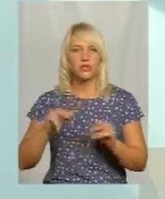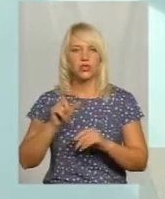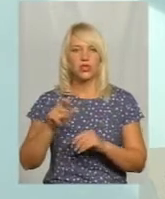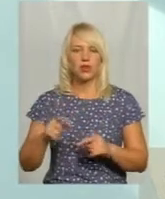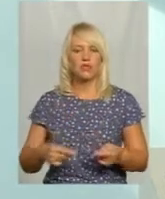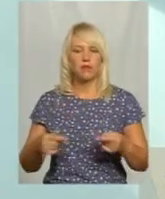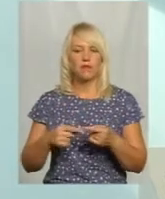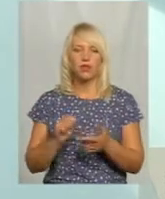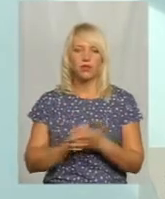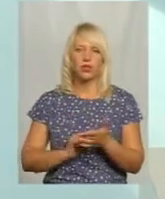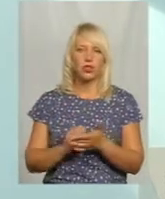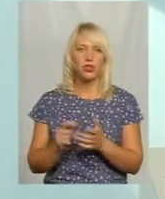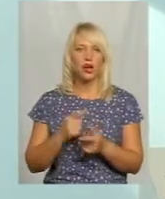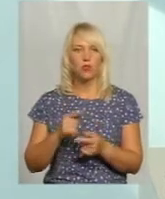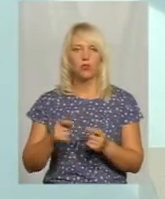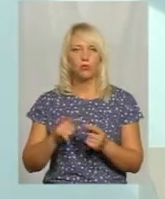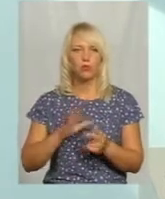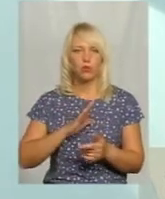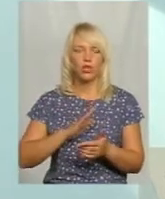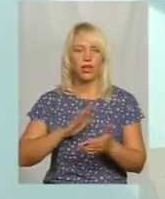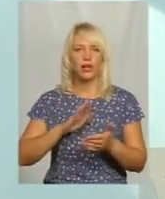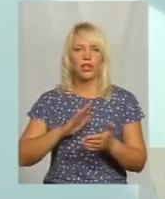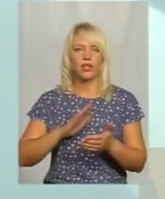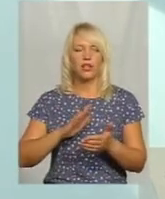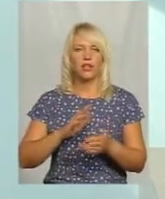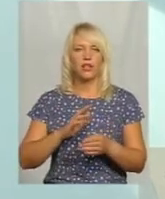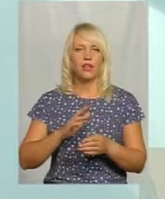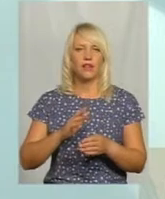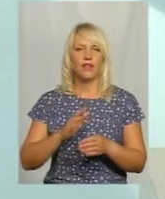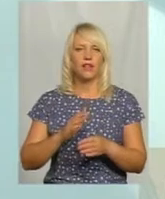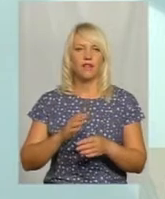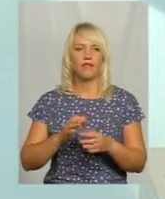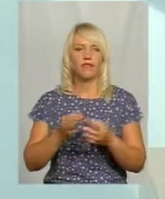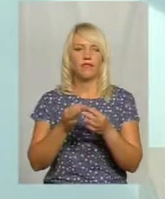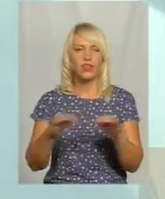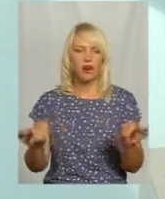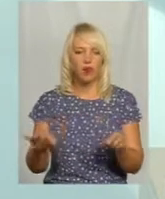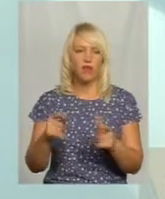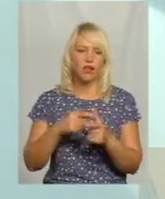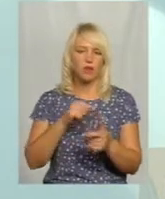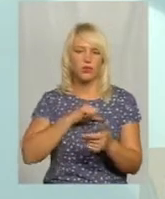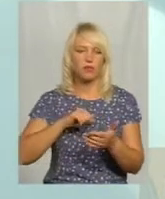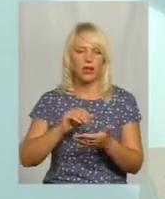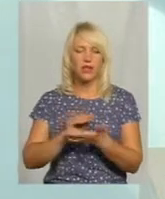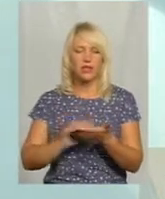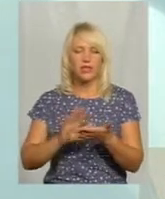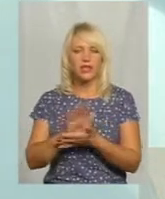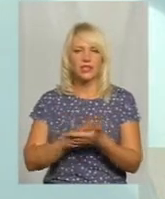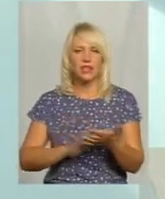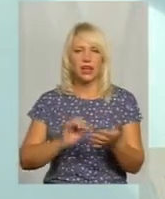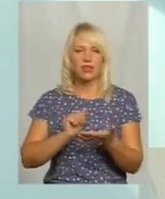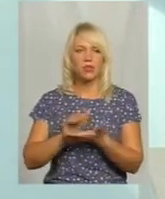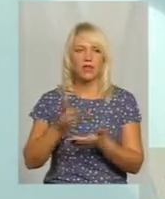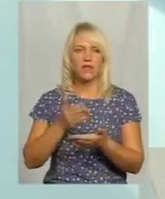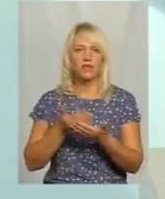певних причин або були відраховані, або самі написали заяву і відмовилися від завершення